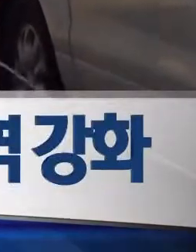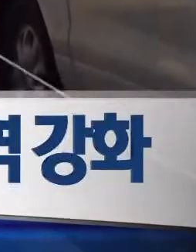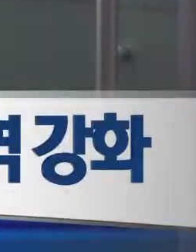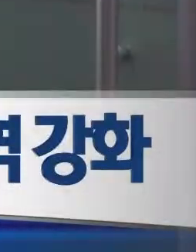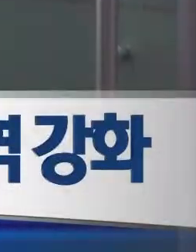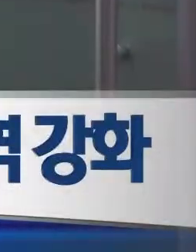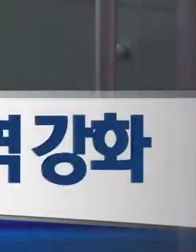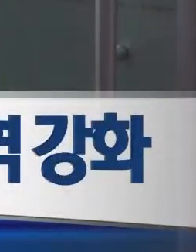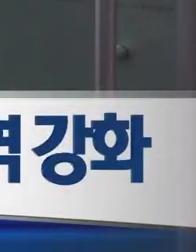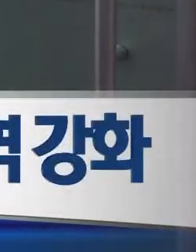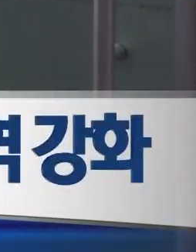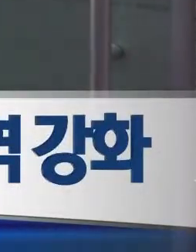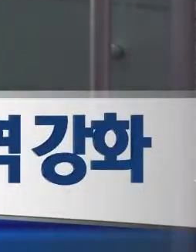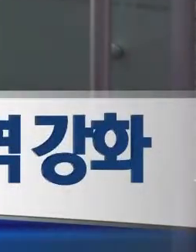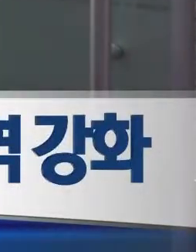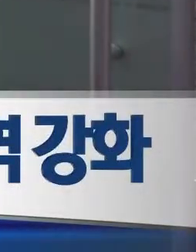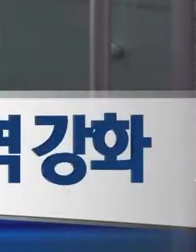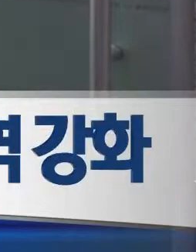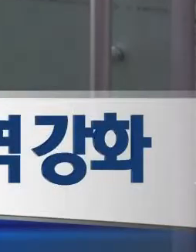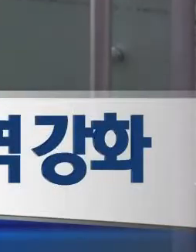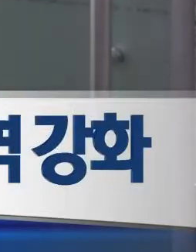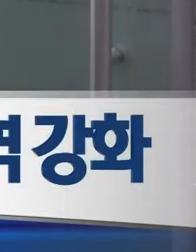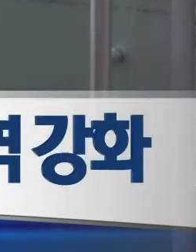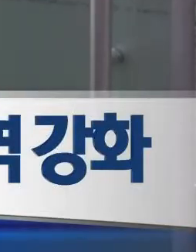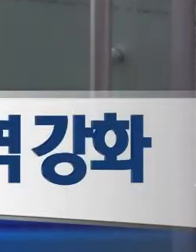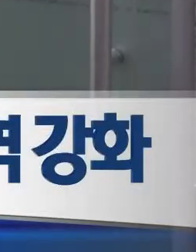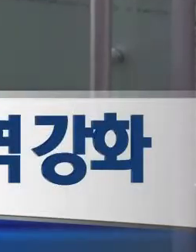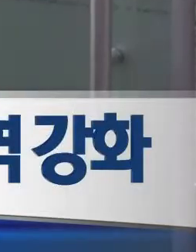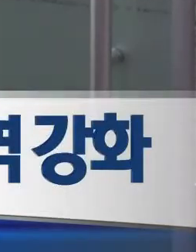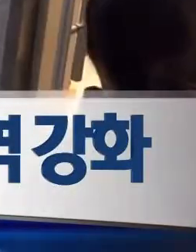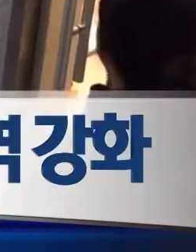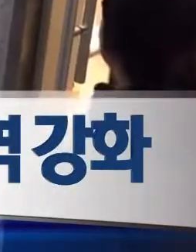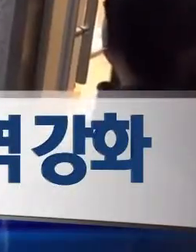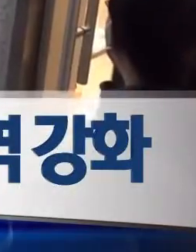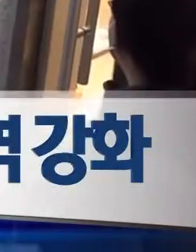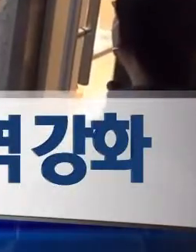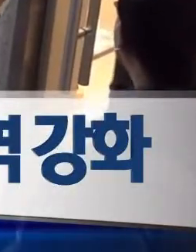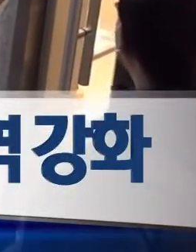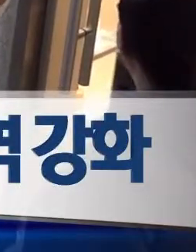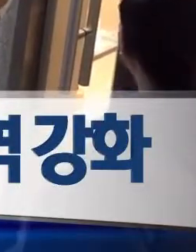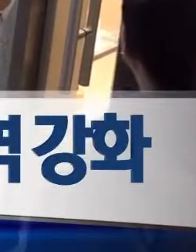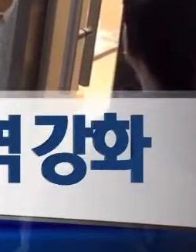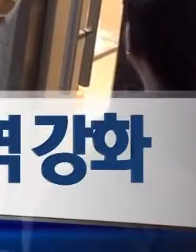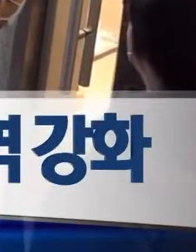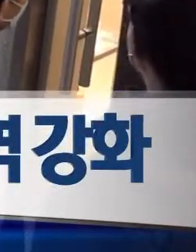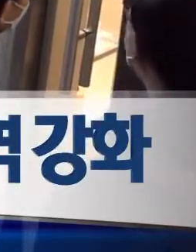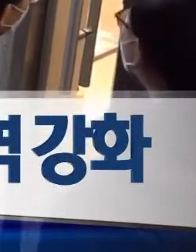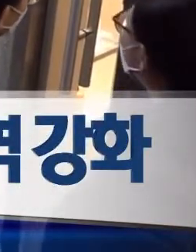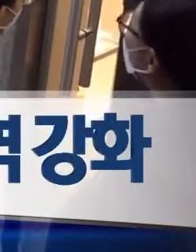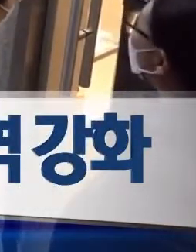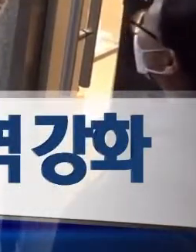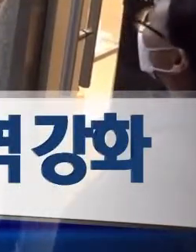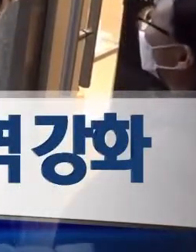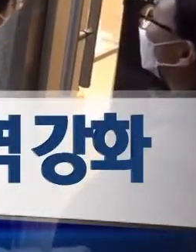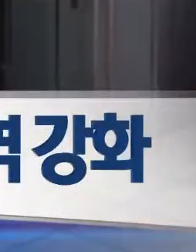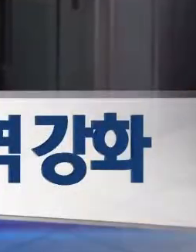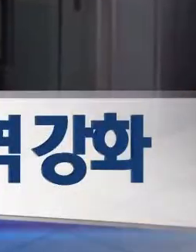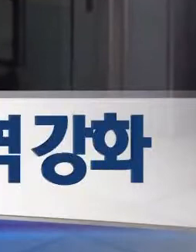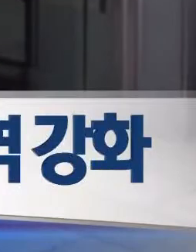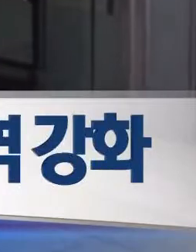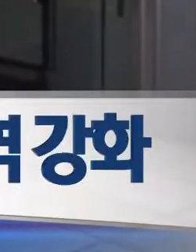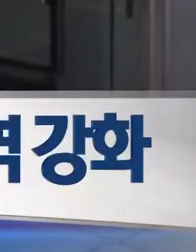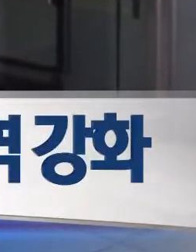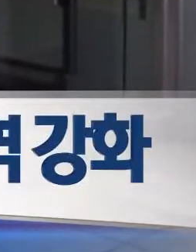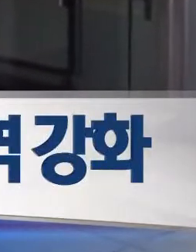있습니다. 더불어 공적 마스크 판매 시작에 따라 중랑구는 중랑구 코로나 예방 지원단을 구성하고 안전한